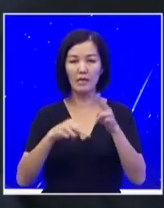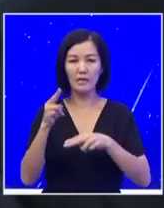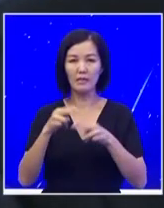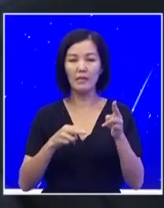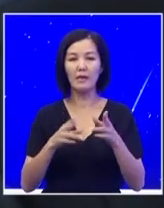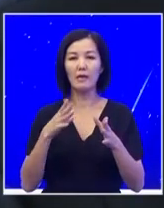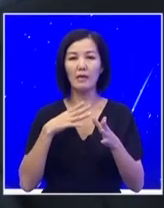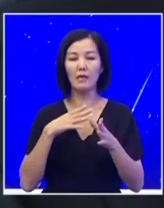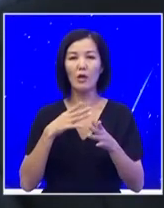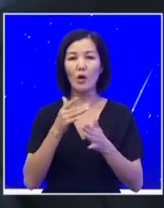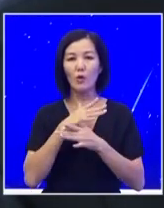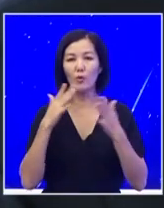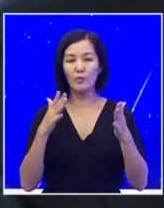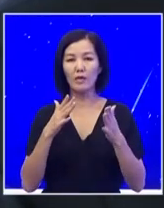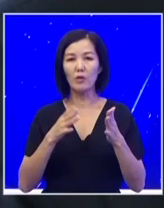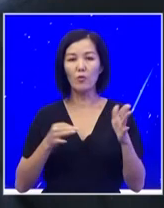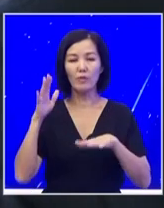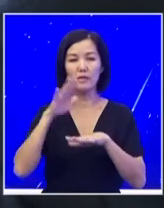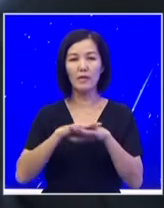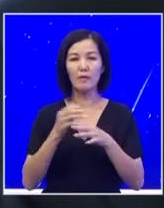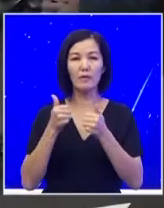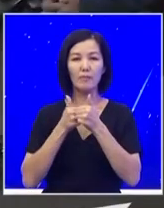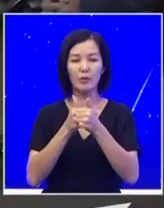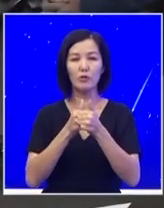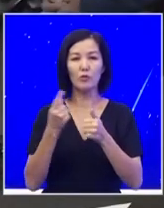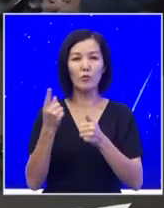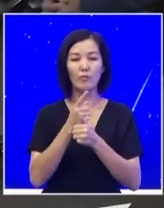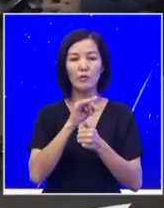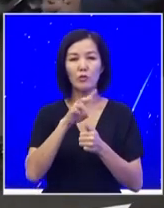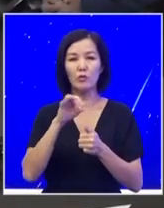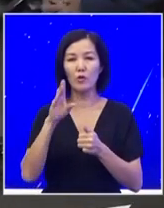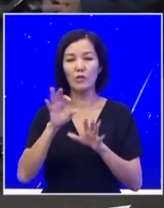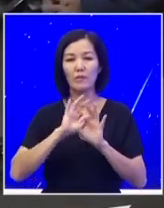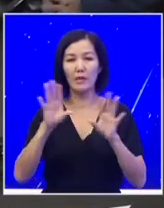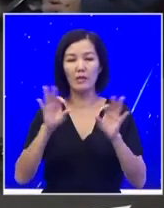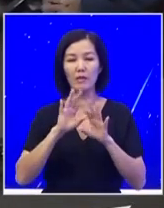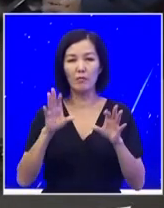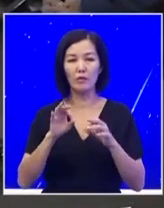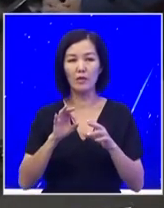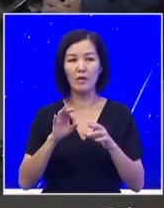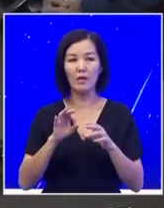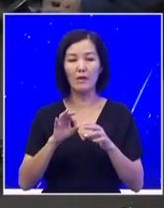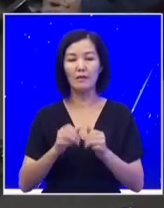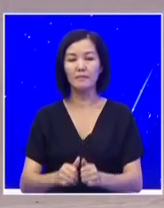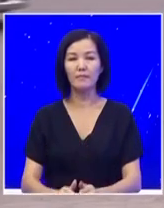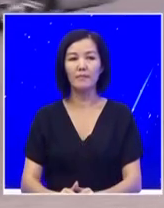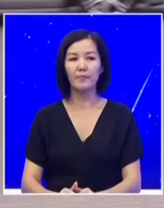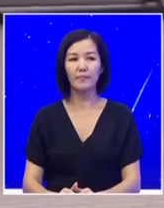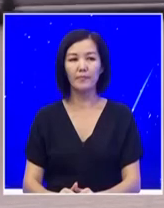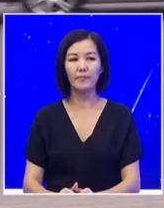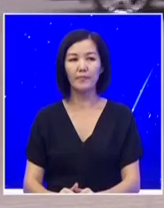азаматтың ауыз толтырарысын облыс әкімінің бірінші орынбасары атап өтті. Шақсының шарапатын ел ағаларда егіл еске алды.